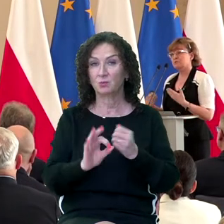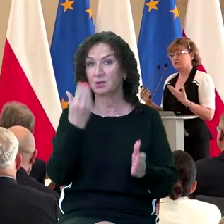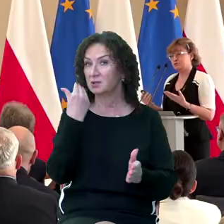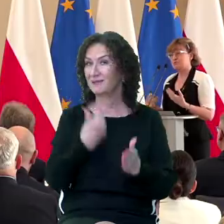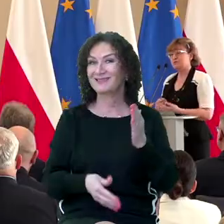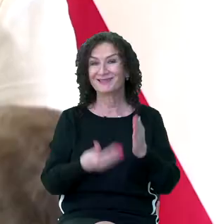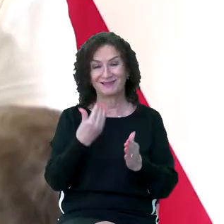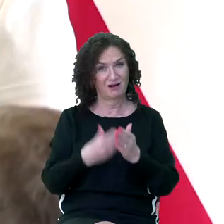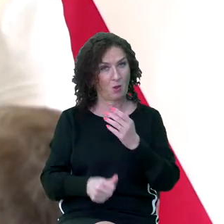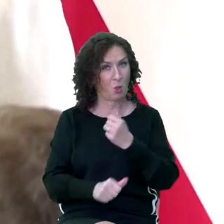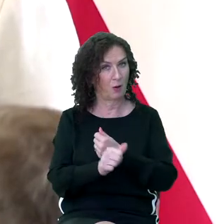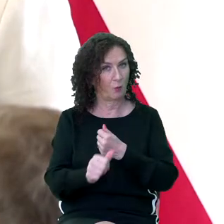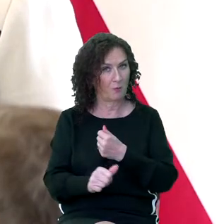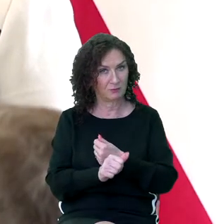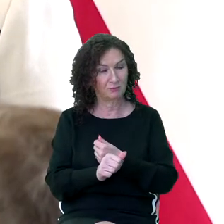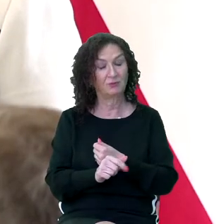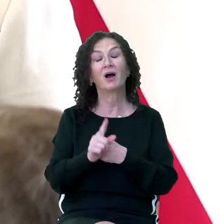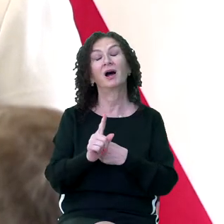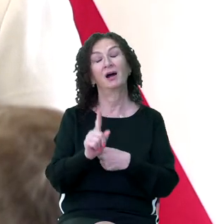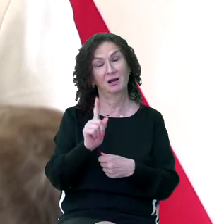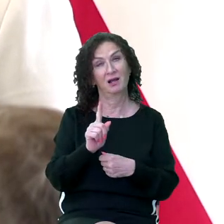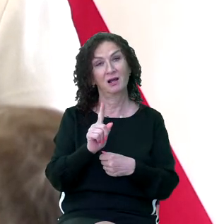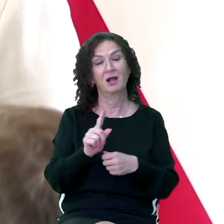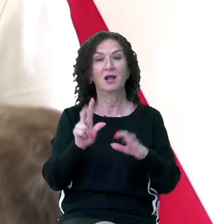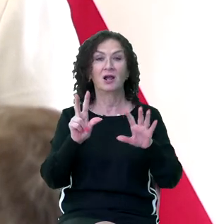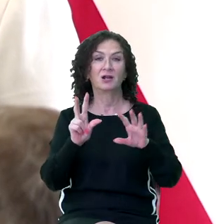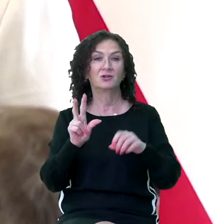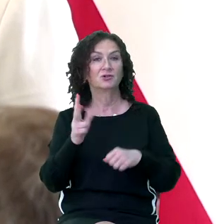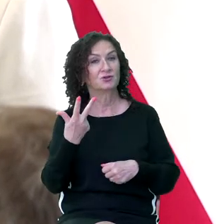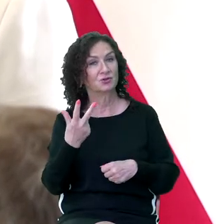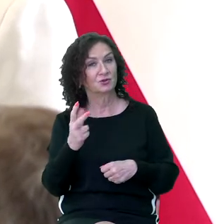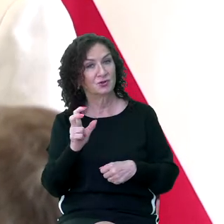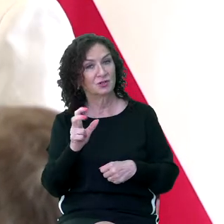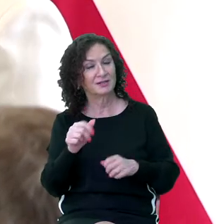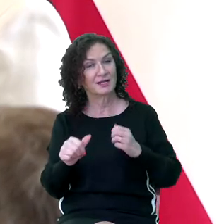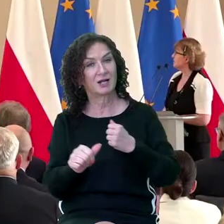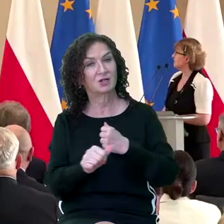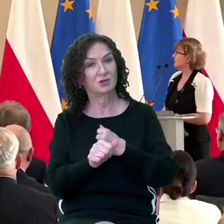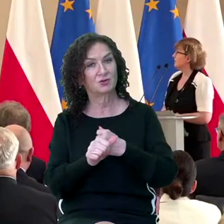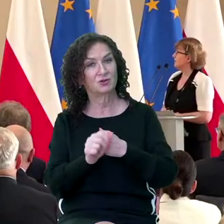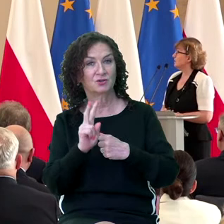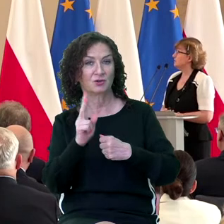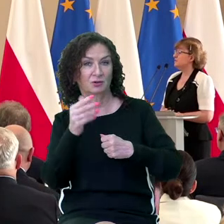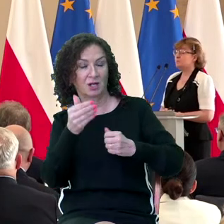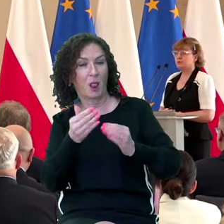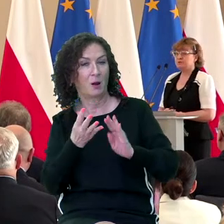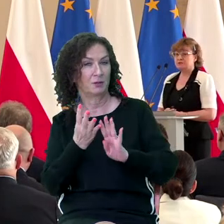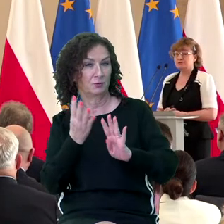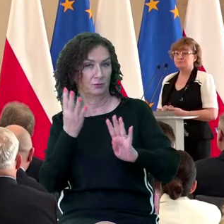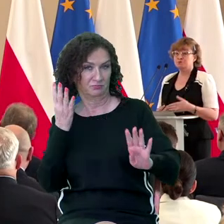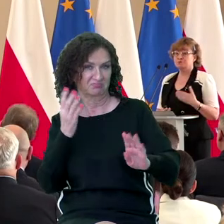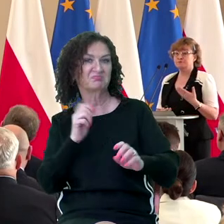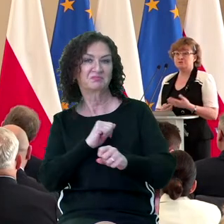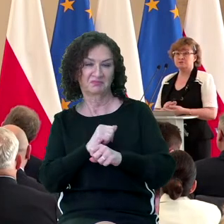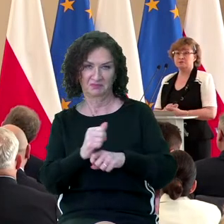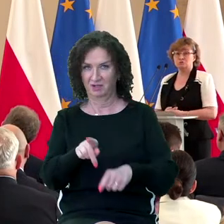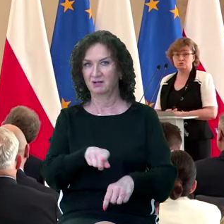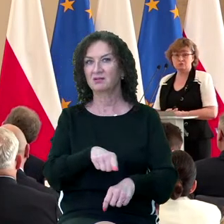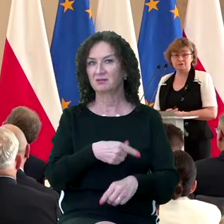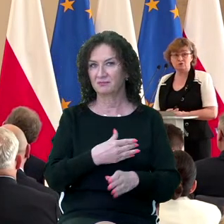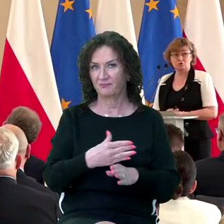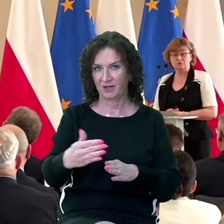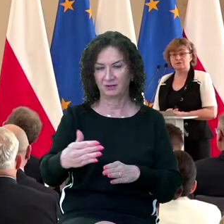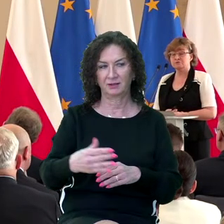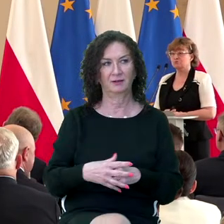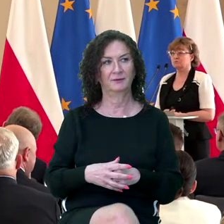te 360 kilometrów nawet w Polsce mamy nadal. Nie pominęliśmy oczywiście tego